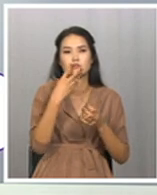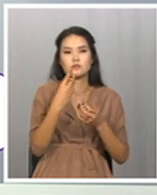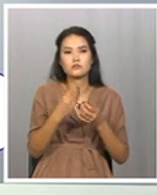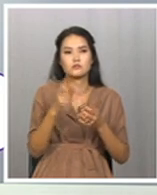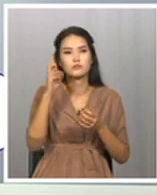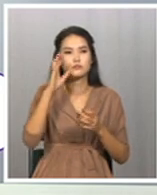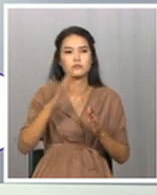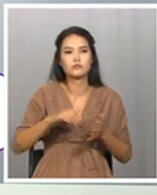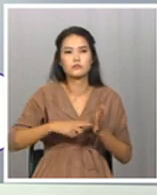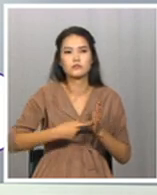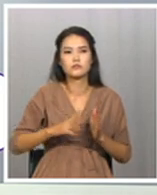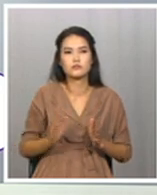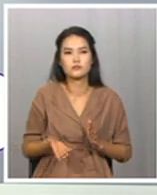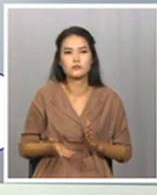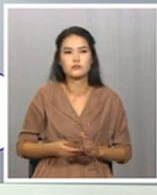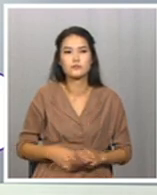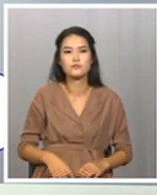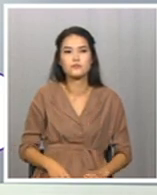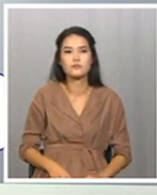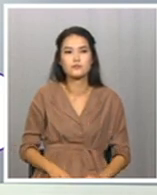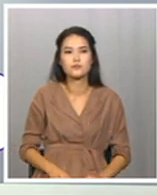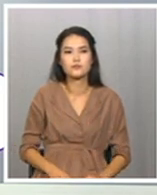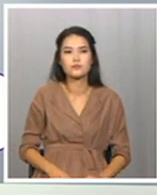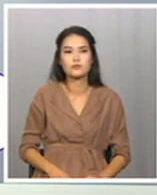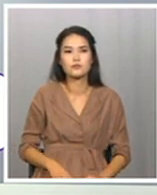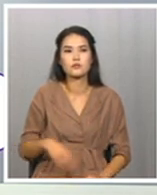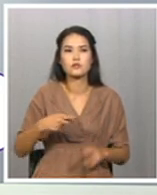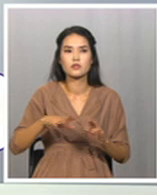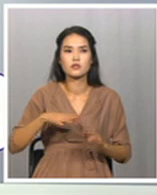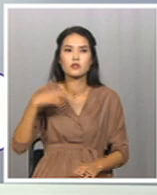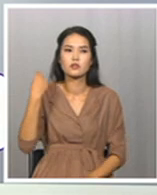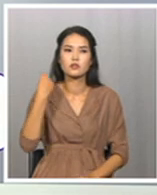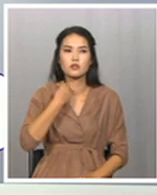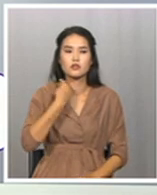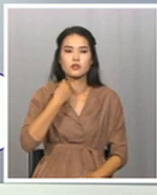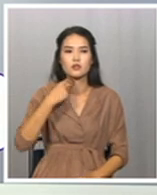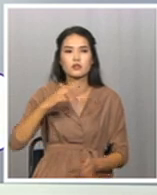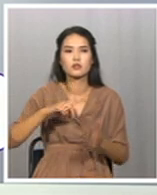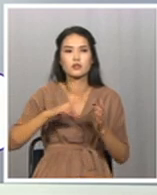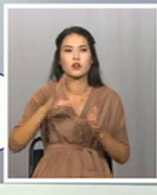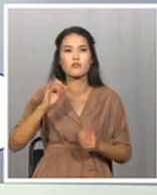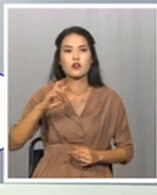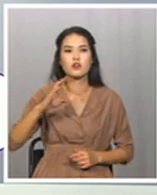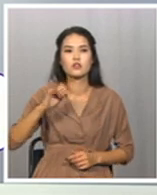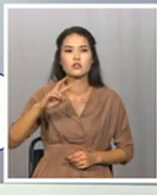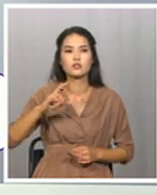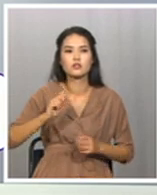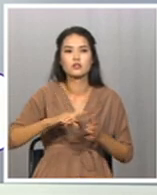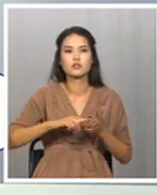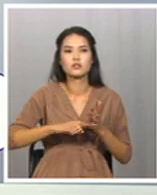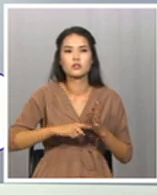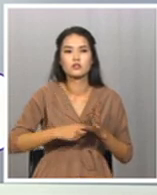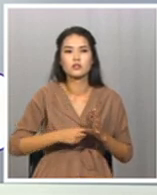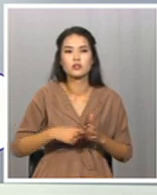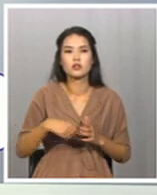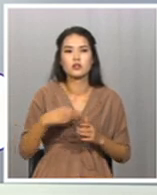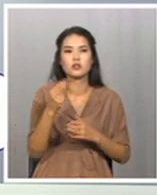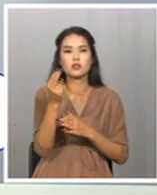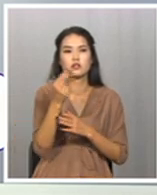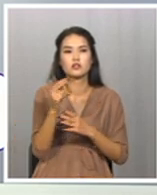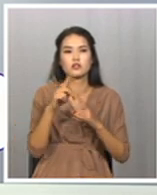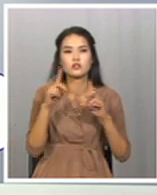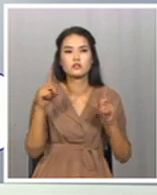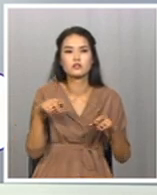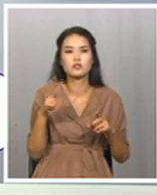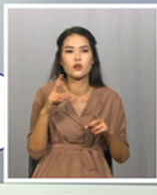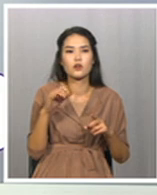мемлекеттер. Бұл жерде ақштың Вашингтон қаласында орналасқан халықаралық валюта қорымен бірге